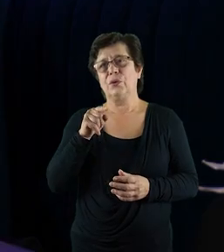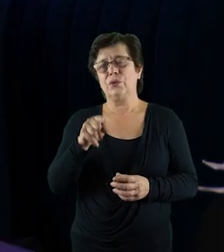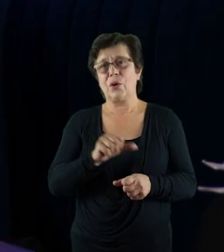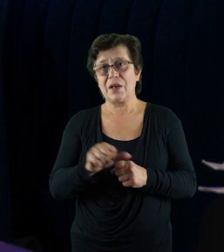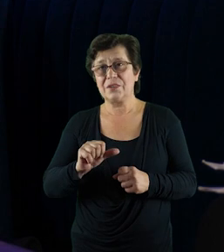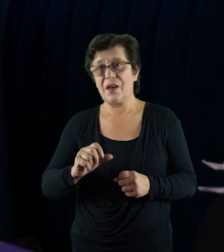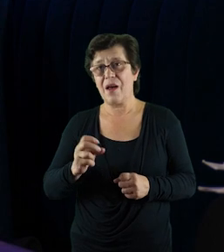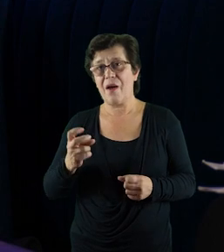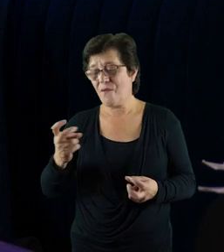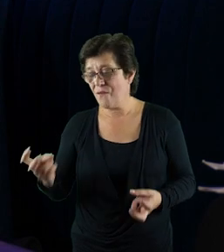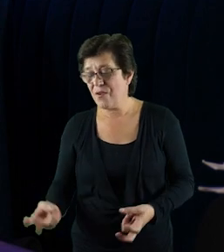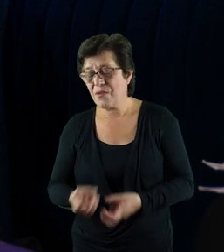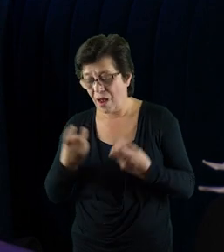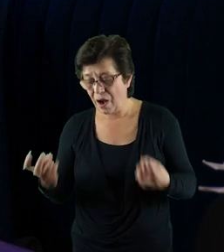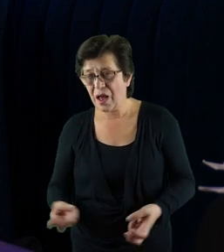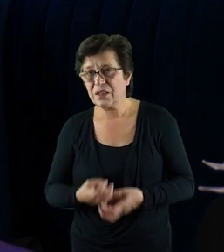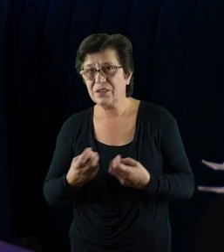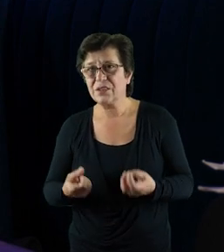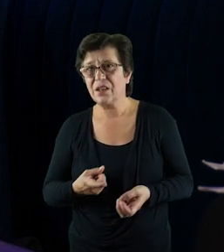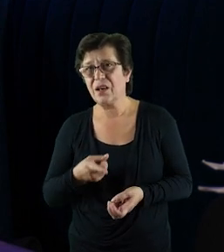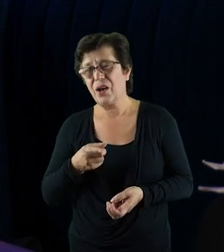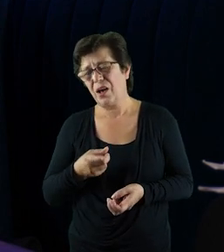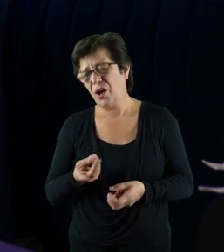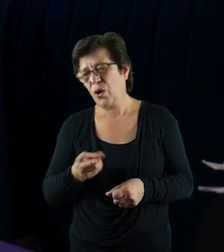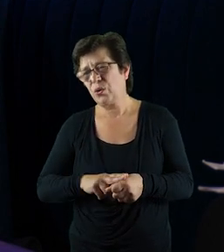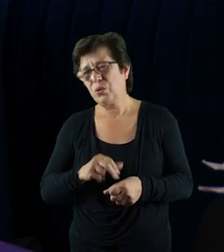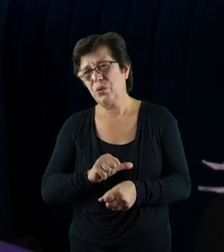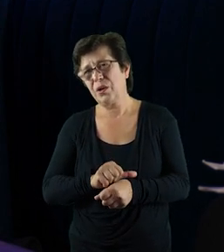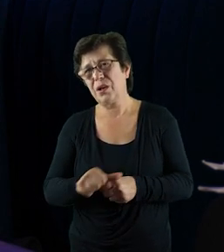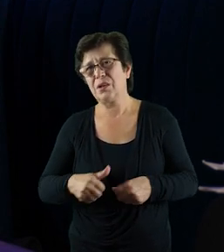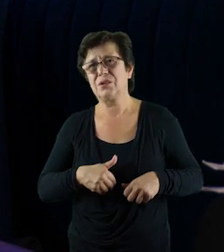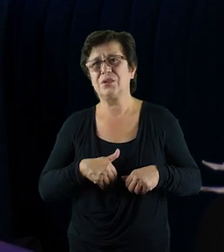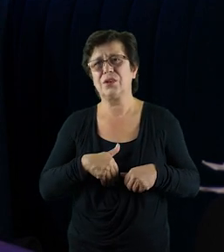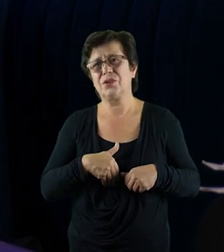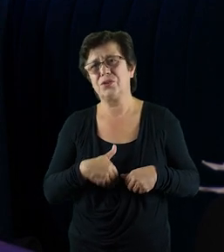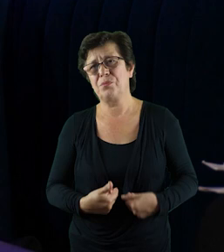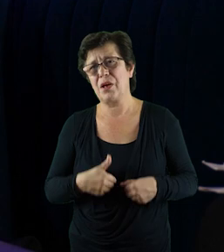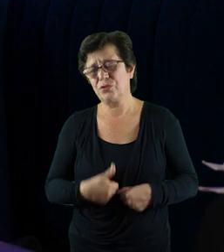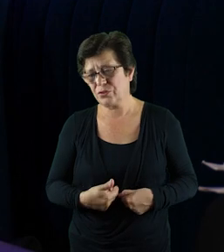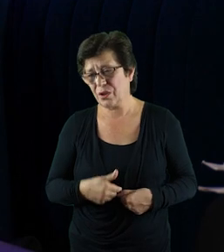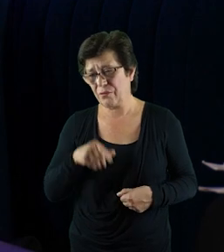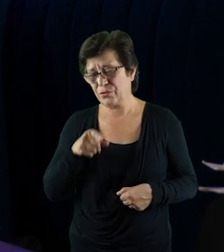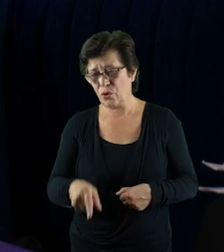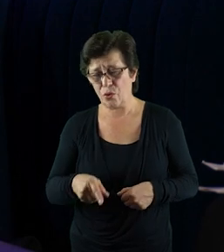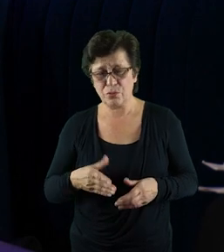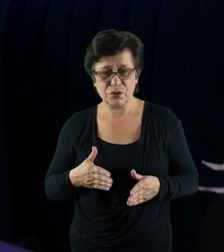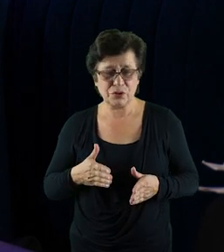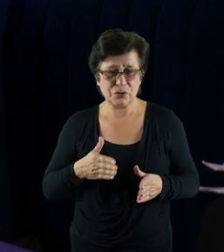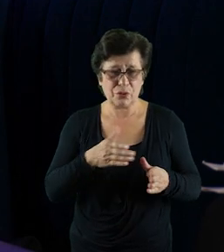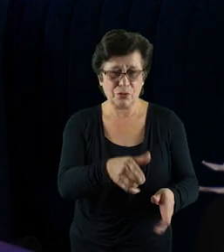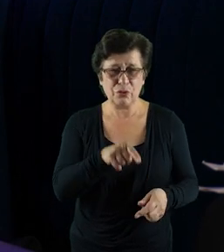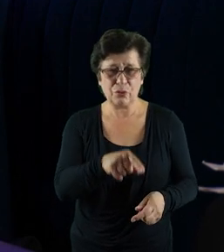wynalazek, który jest banalny i pójść w tę stronę to jest pójść na łatwiznę, a pójść w tę